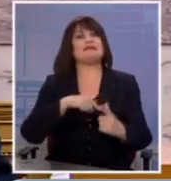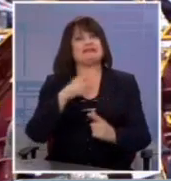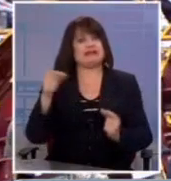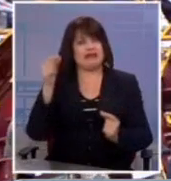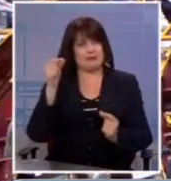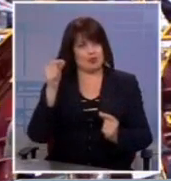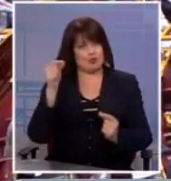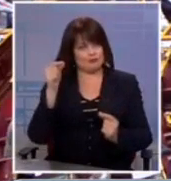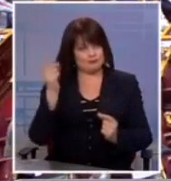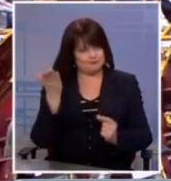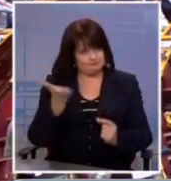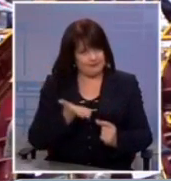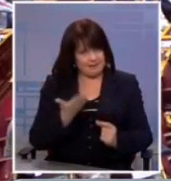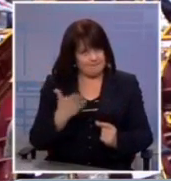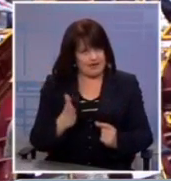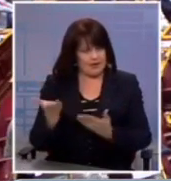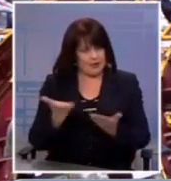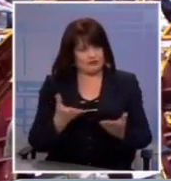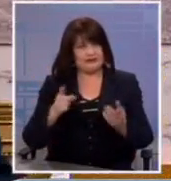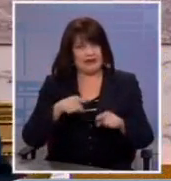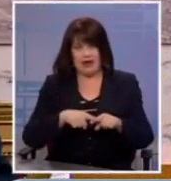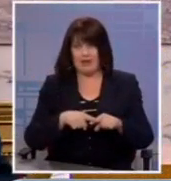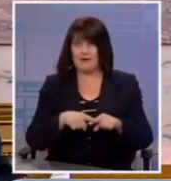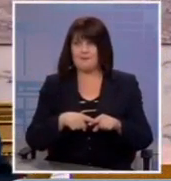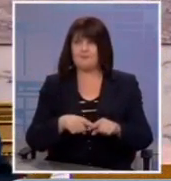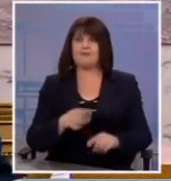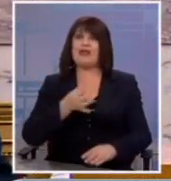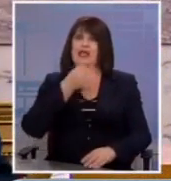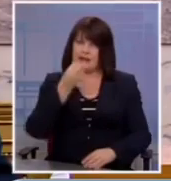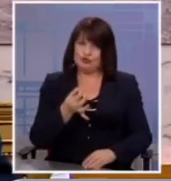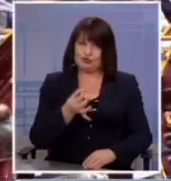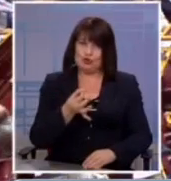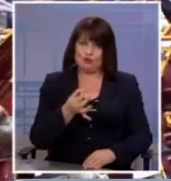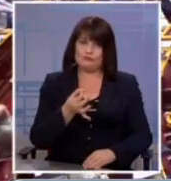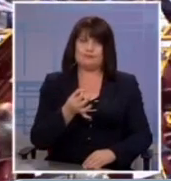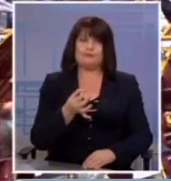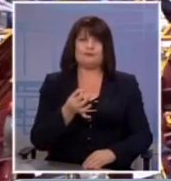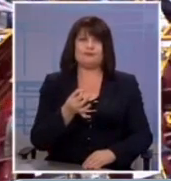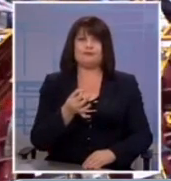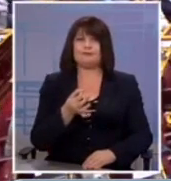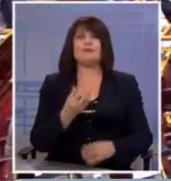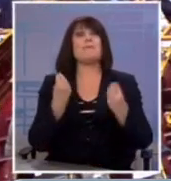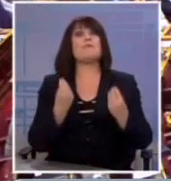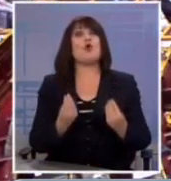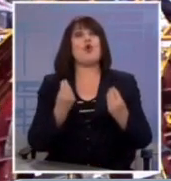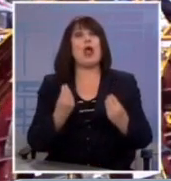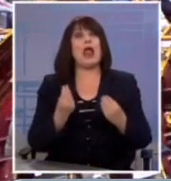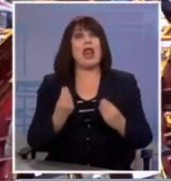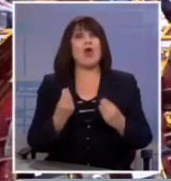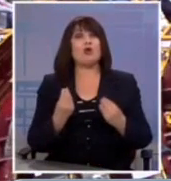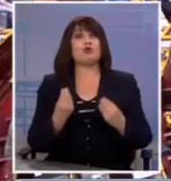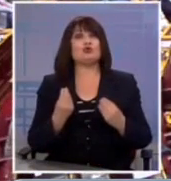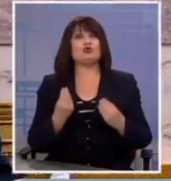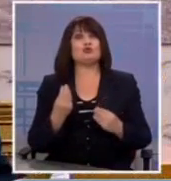της Κυπριακής Δημοκρατίας, έχω να σας πω ότι καλό θα ήταν κανείς να